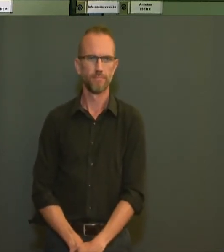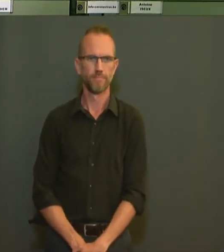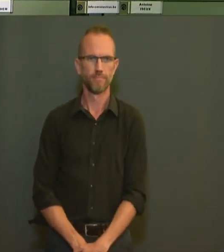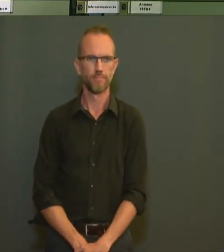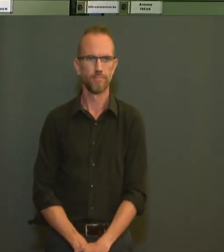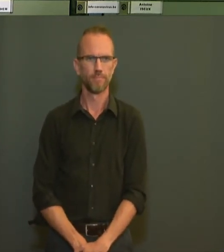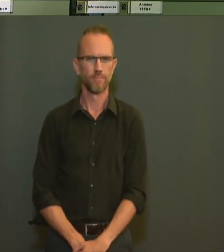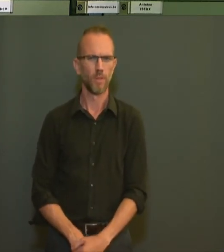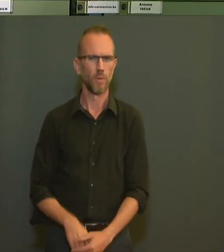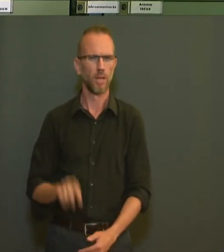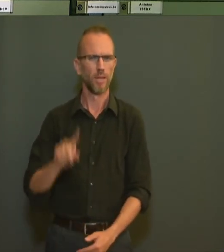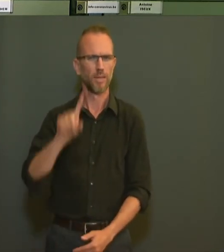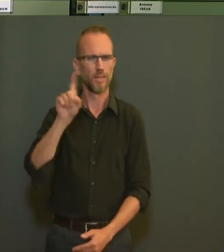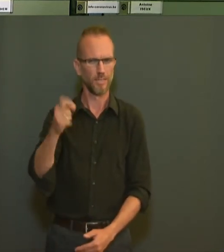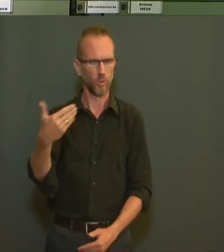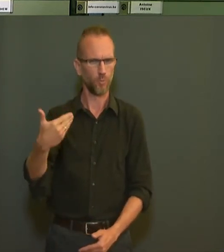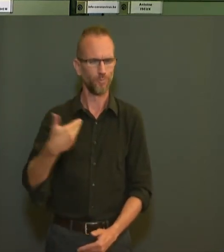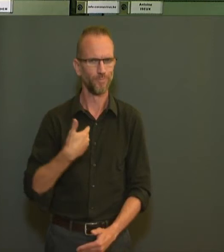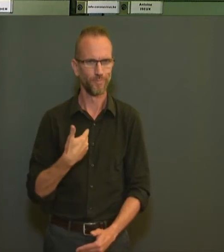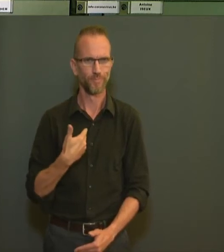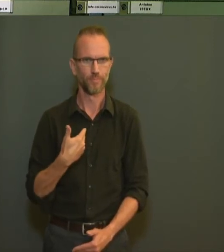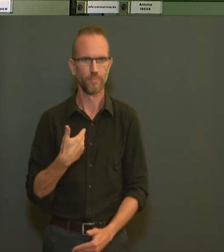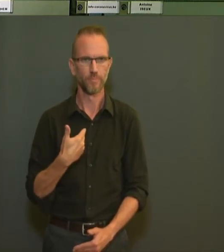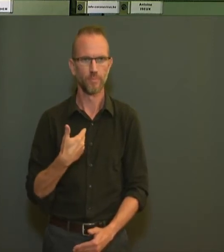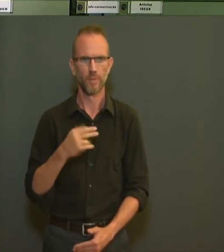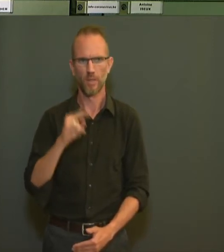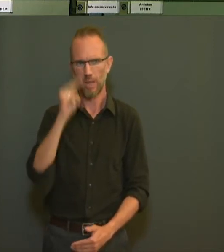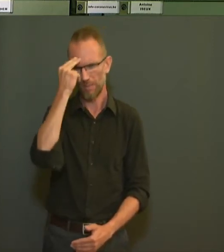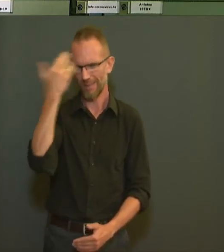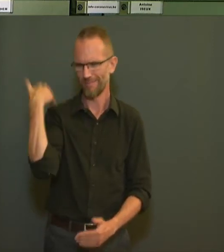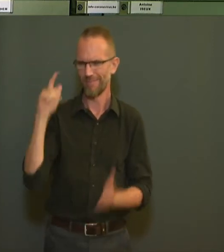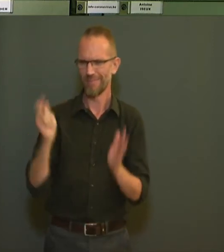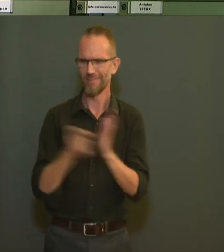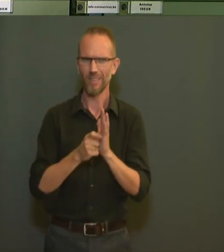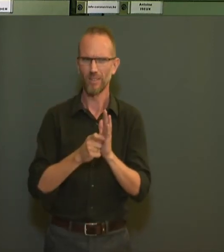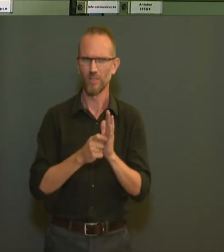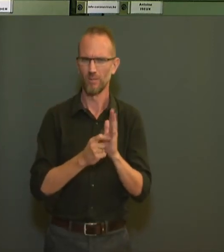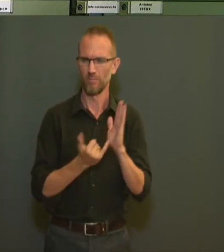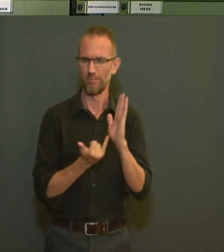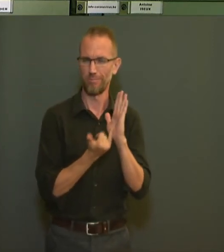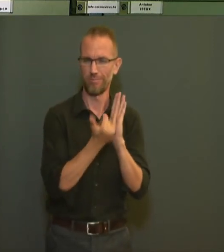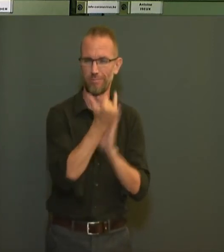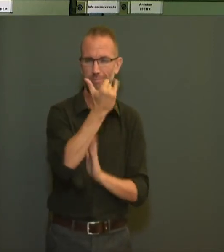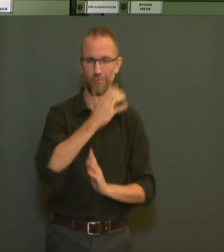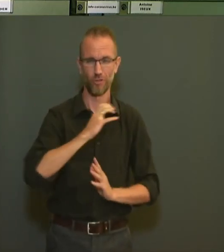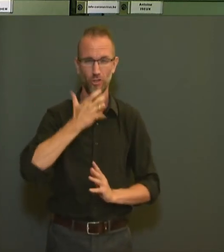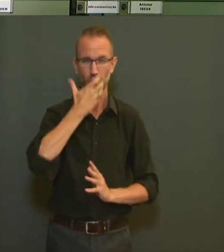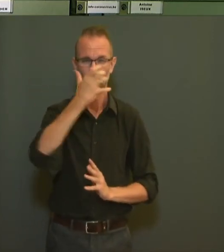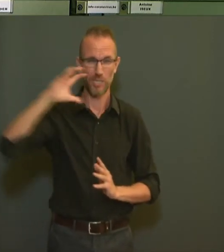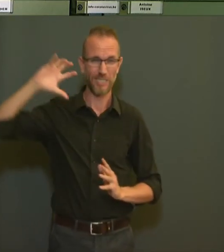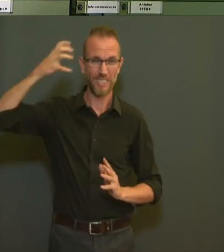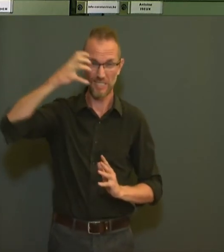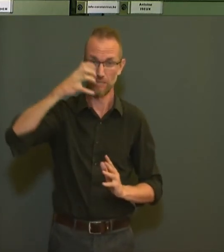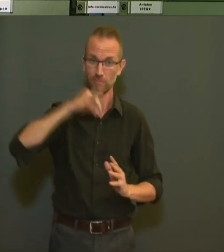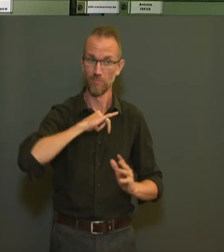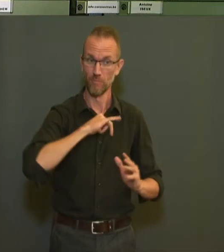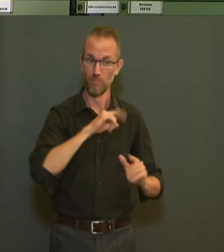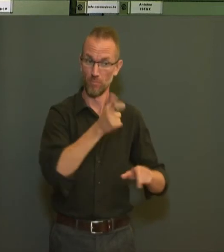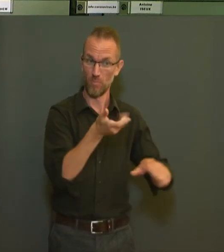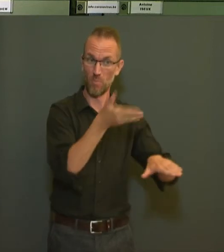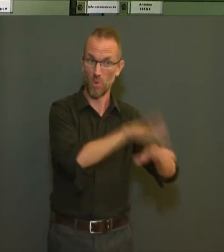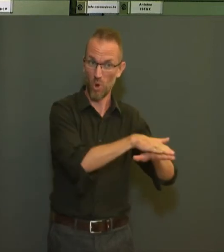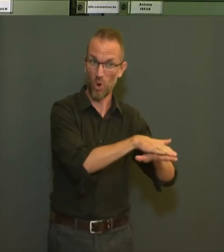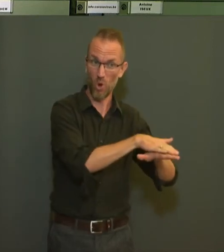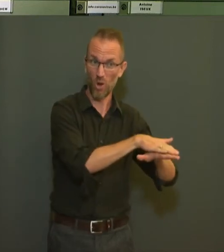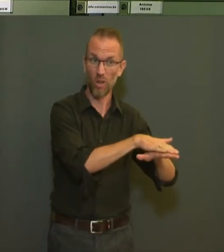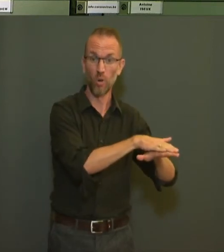Comment sont déterminés les décès dus à la vague de chaleur? Sont-ils distingués des décès Covid-19 ou y a-t-il des décès dus à la